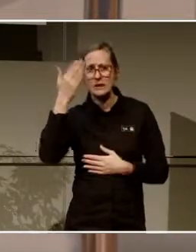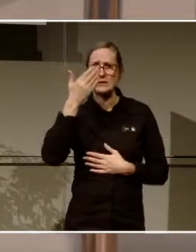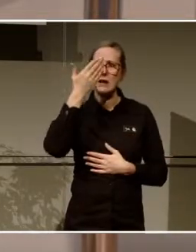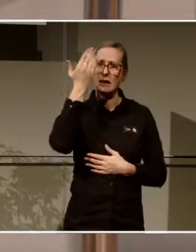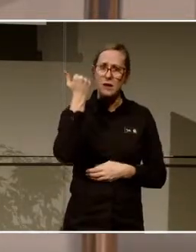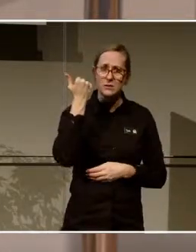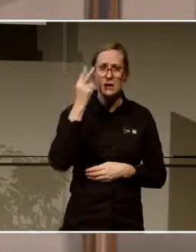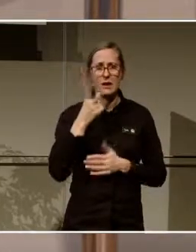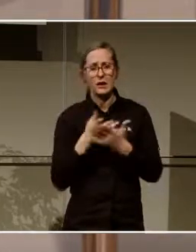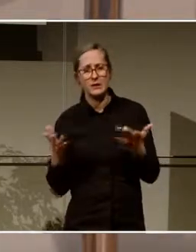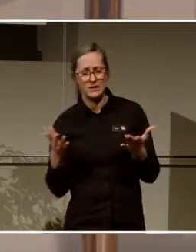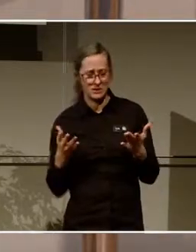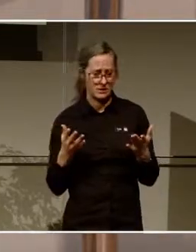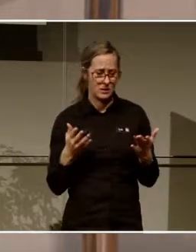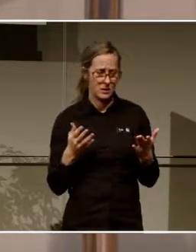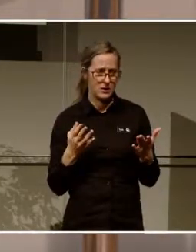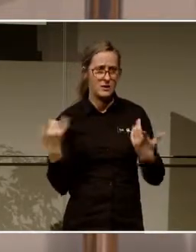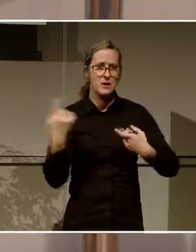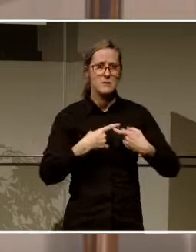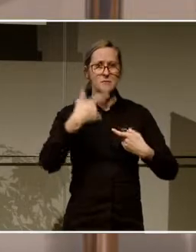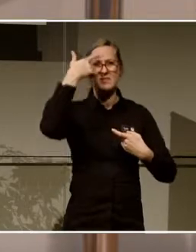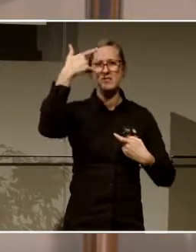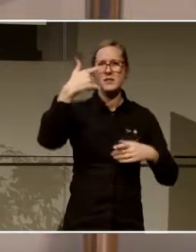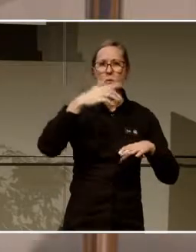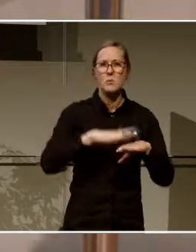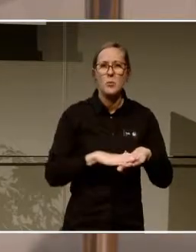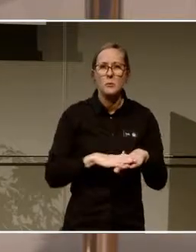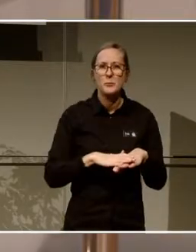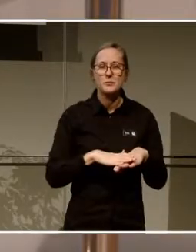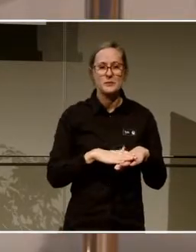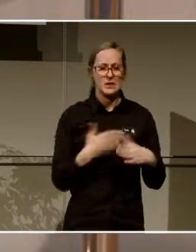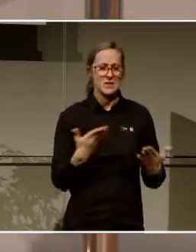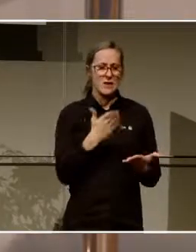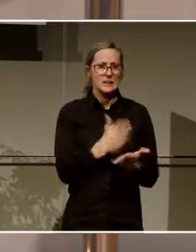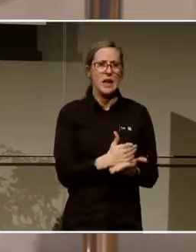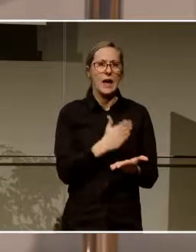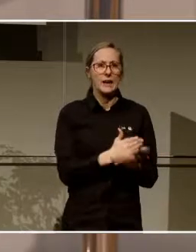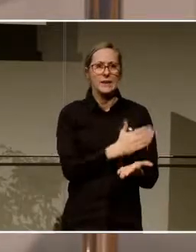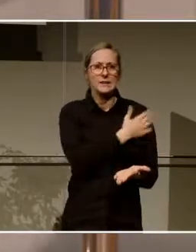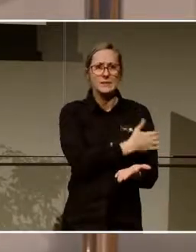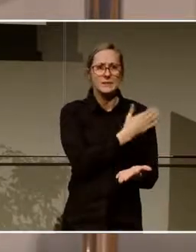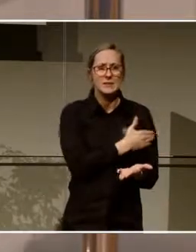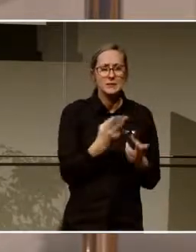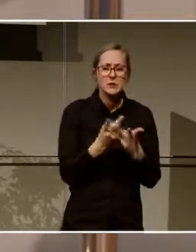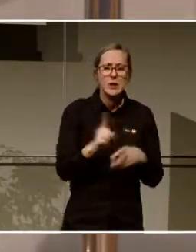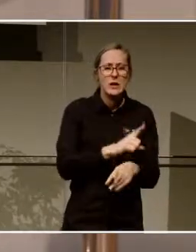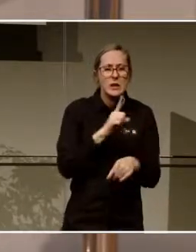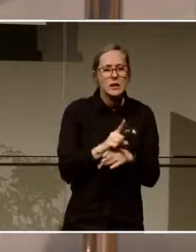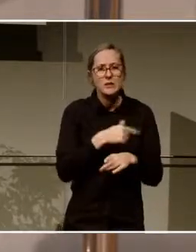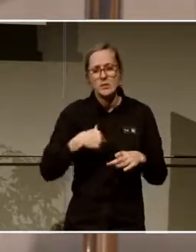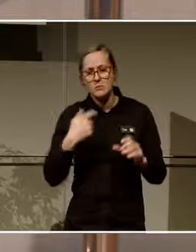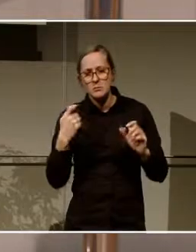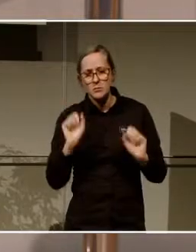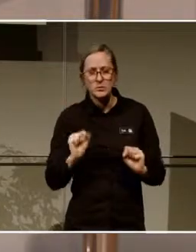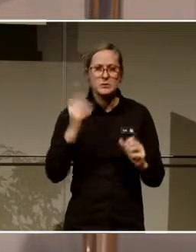var ju angående tillit. Vad är en säker tjänst? Hela tiden så behöver man veta, vem kan jag